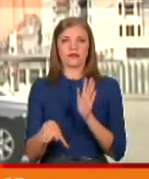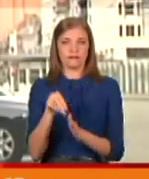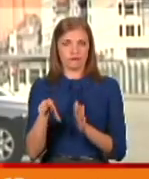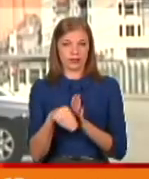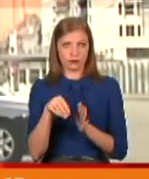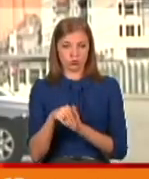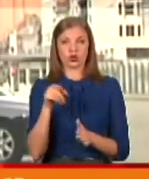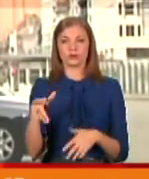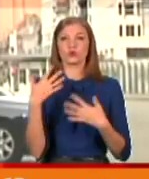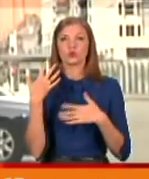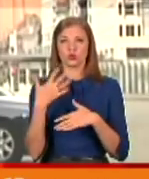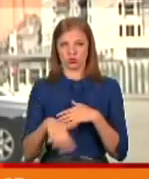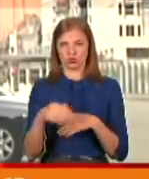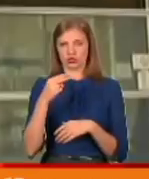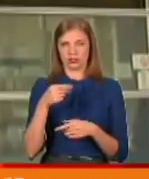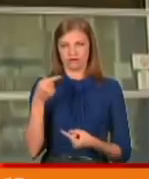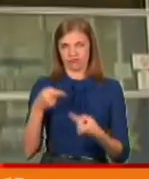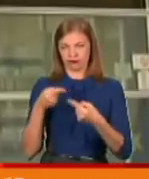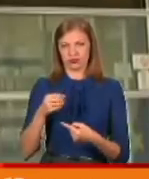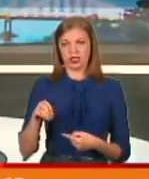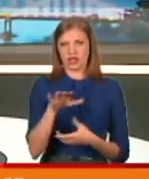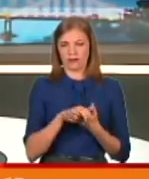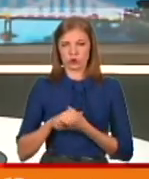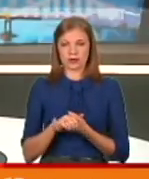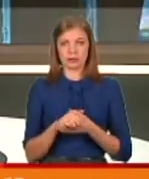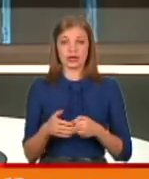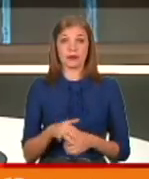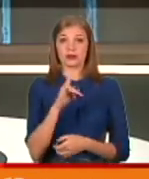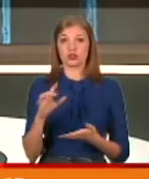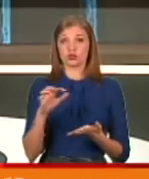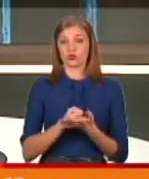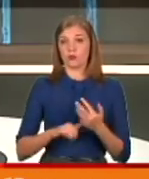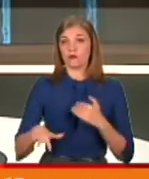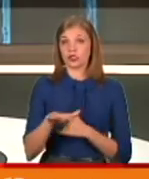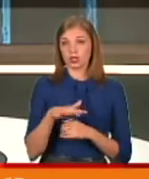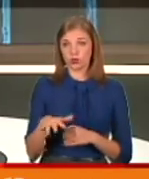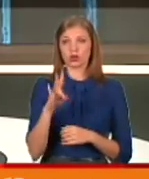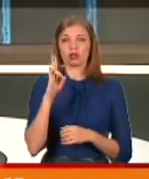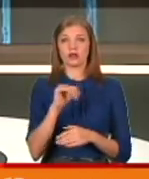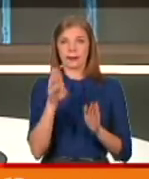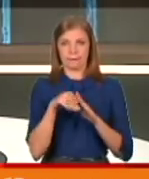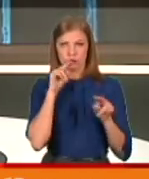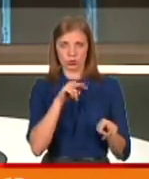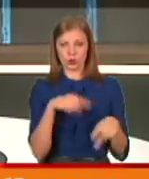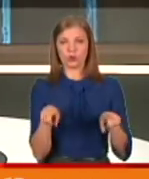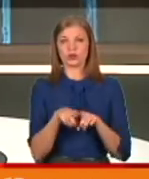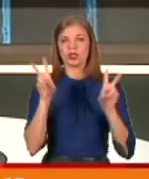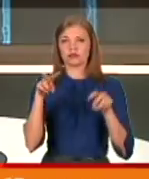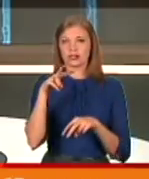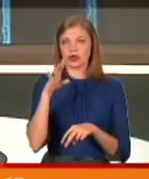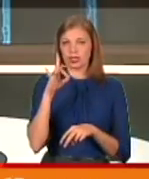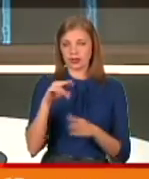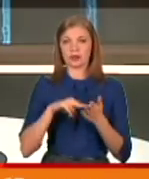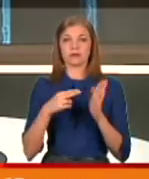позачергові вибори. Їх уже засудила Євроспілка. Із окупованої території на підконтрольну в так звані